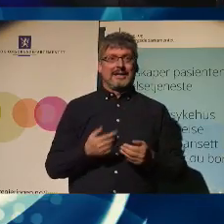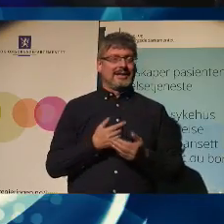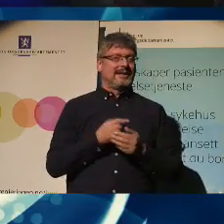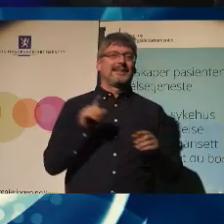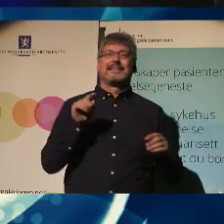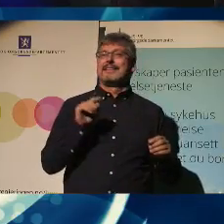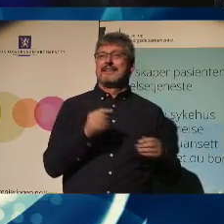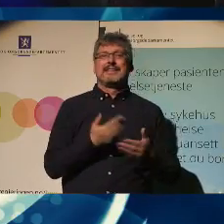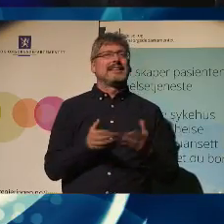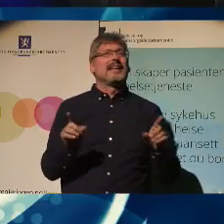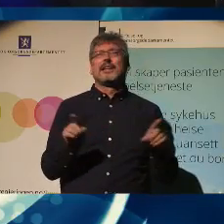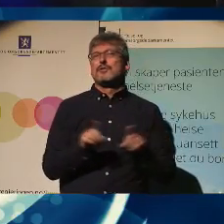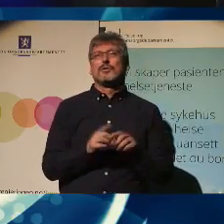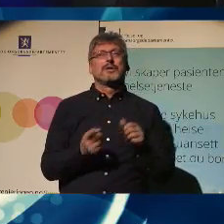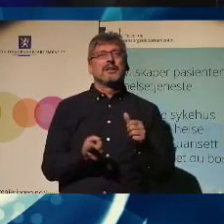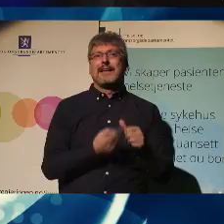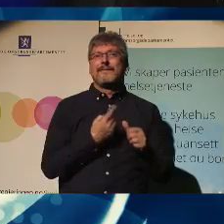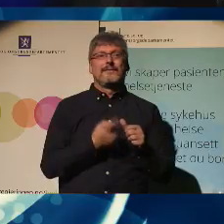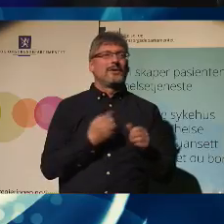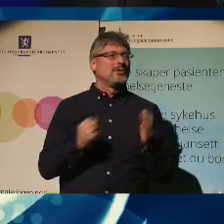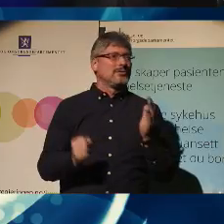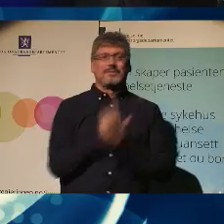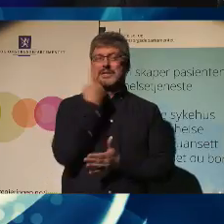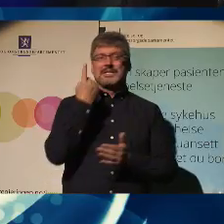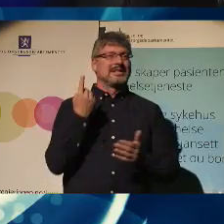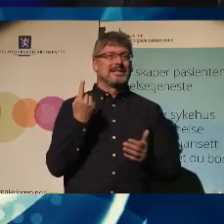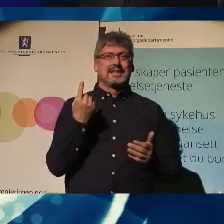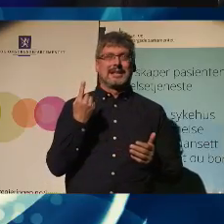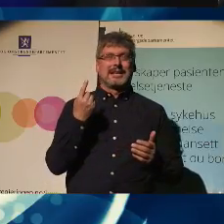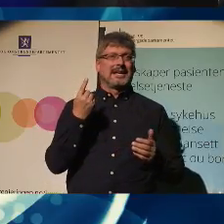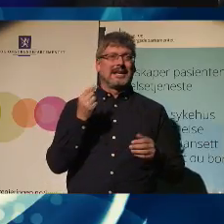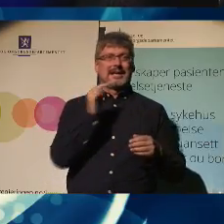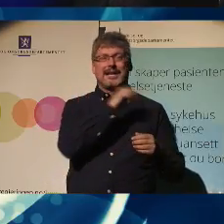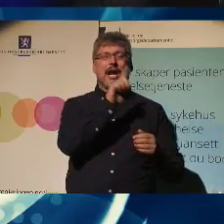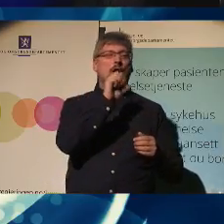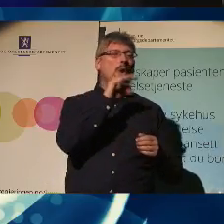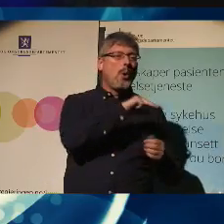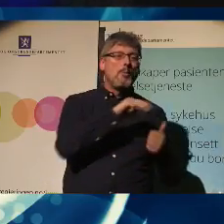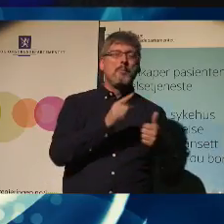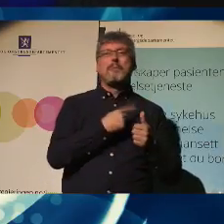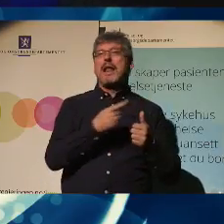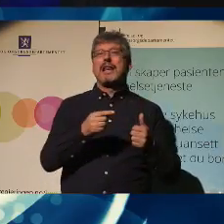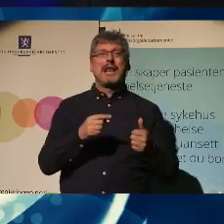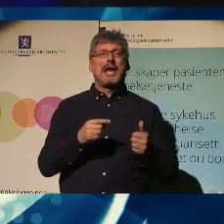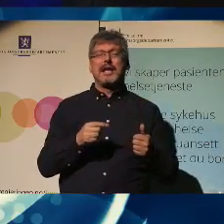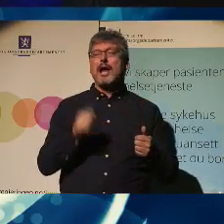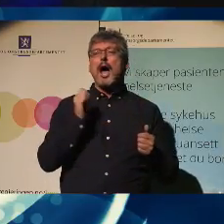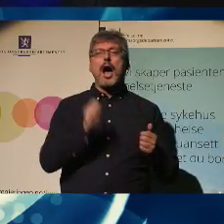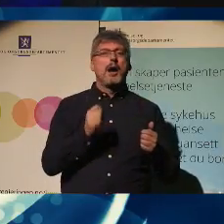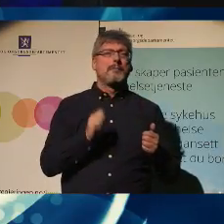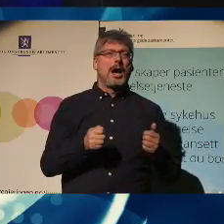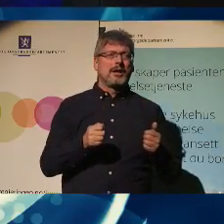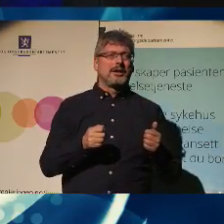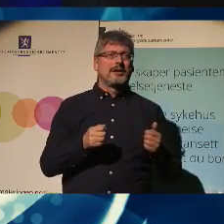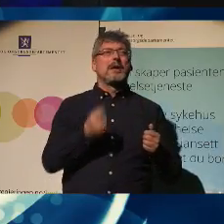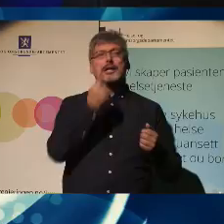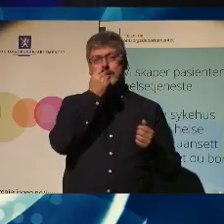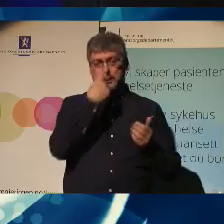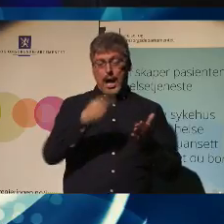skjer i Lom eller på Hamar, men dette kommer i løpet av relativt kort